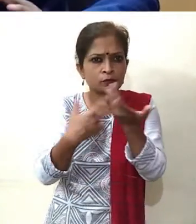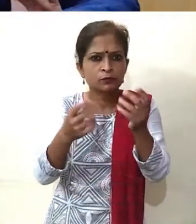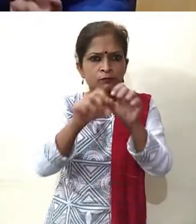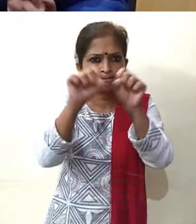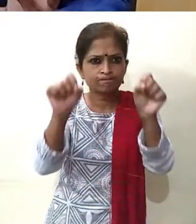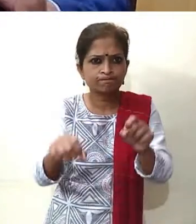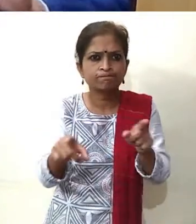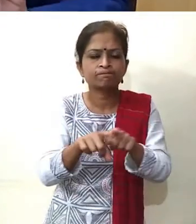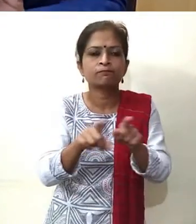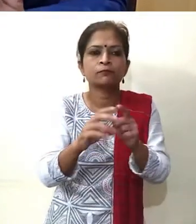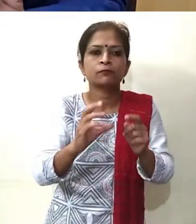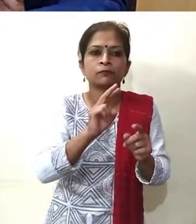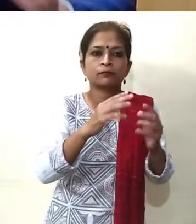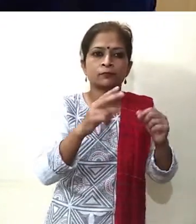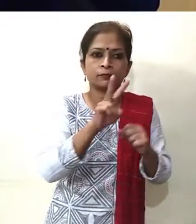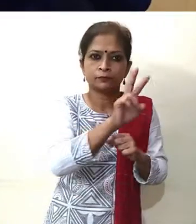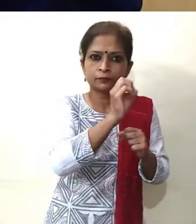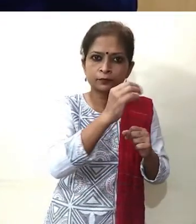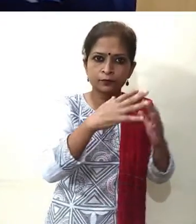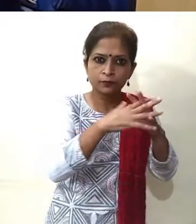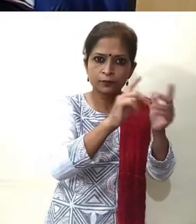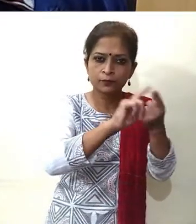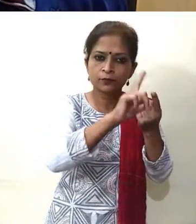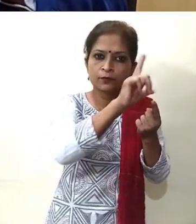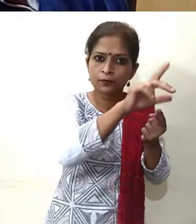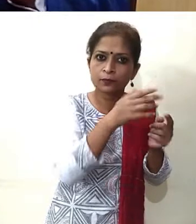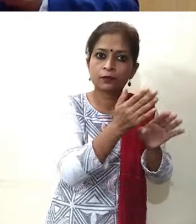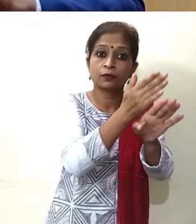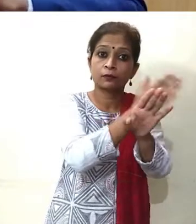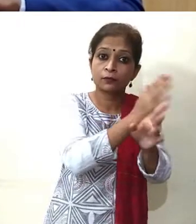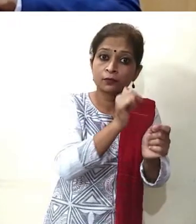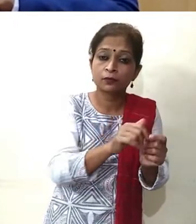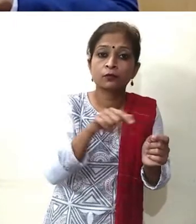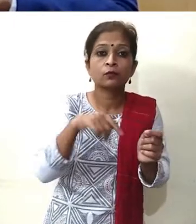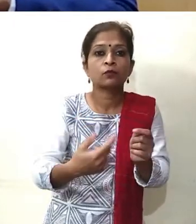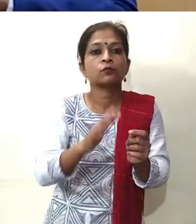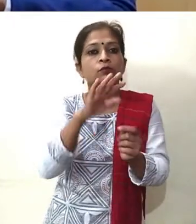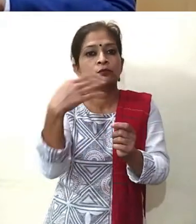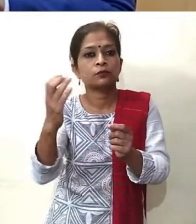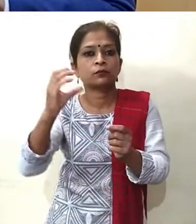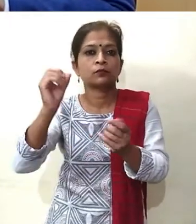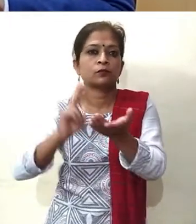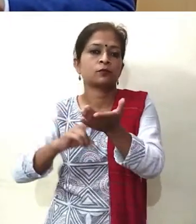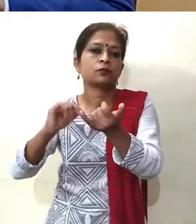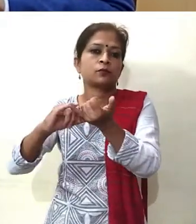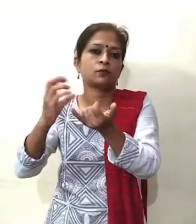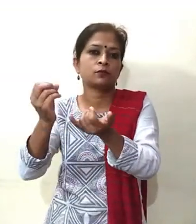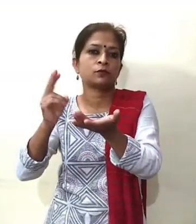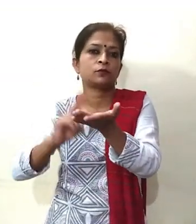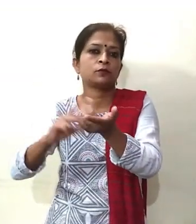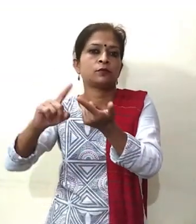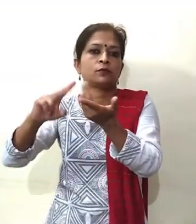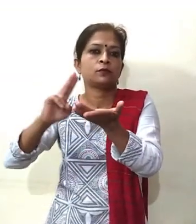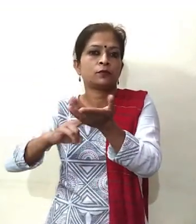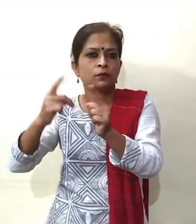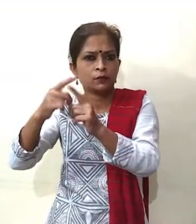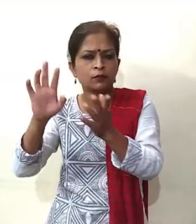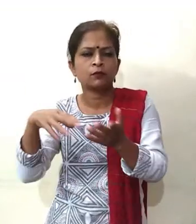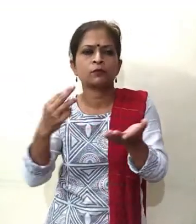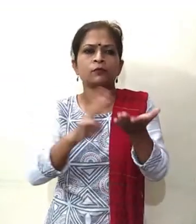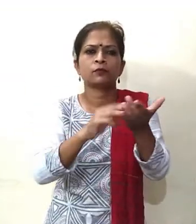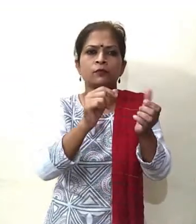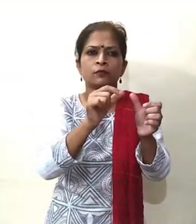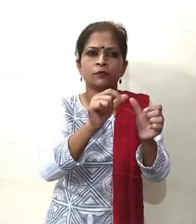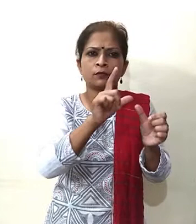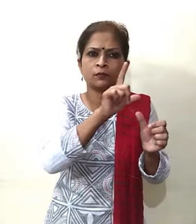क च ट त प के माध्यम में, इसकी सजावट आपकी मलयालम में भी है, तेलुगु में भी